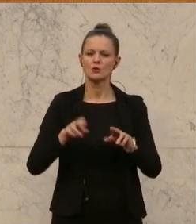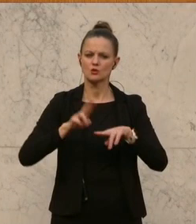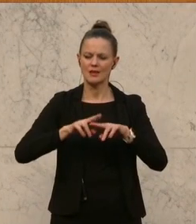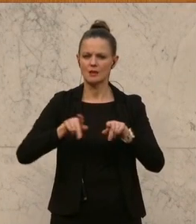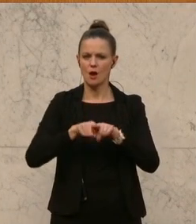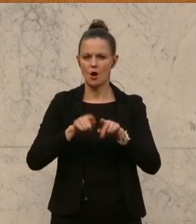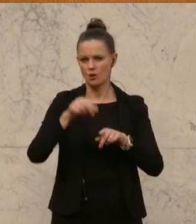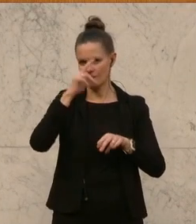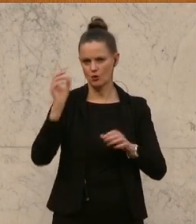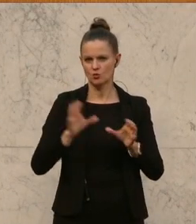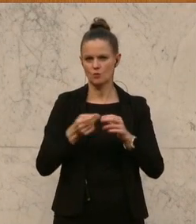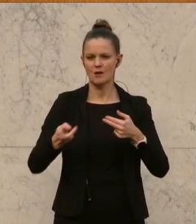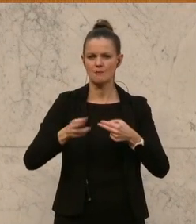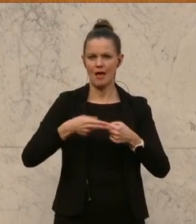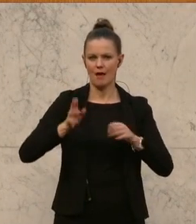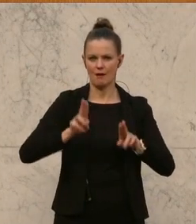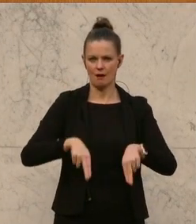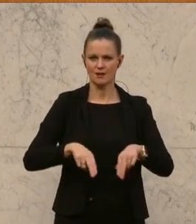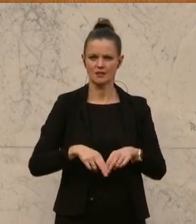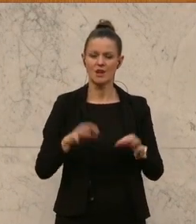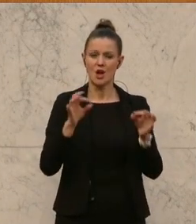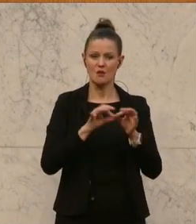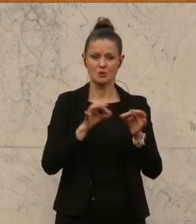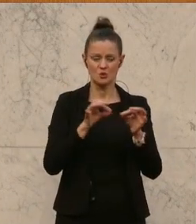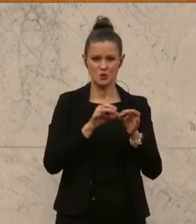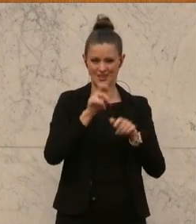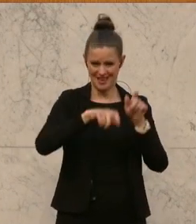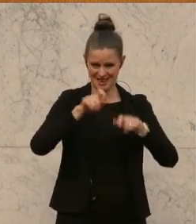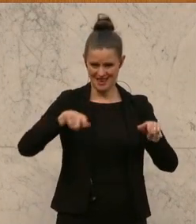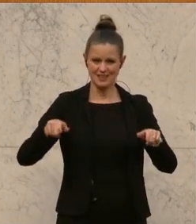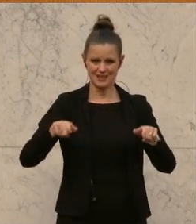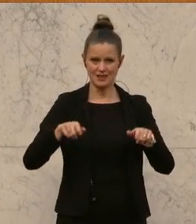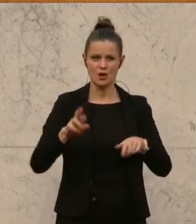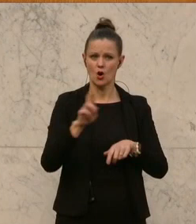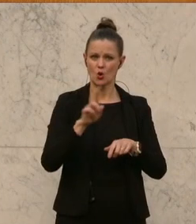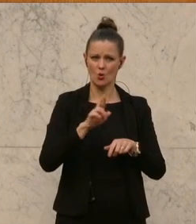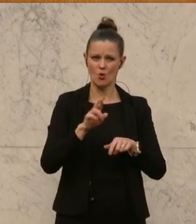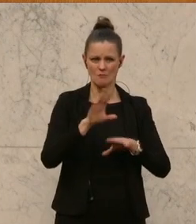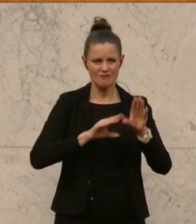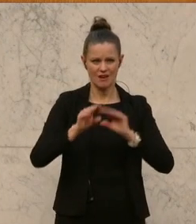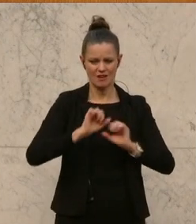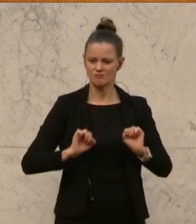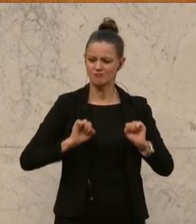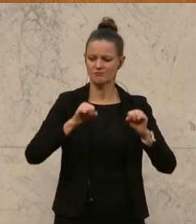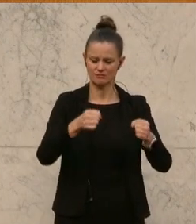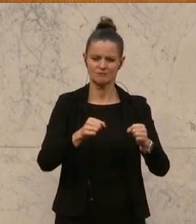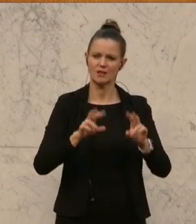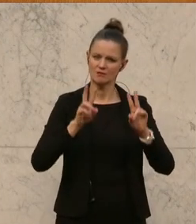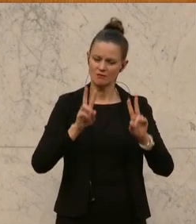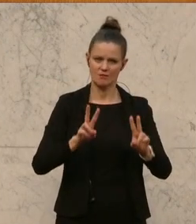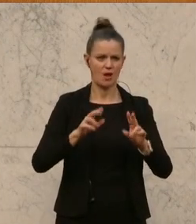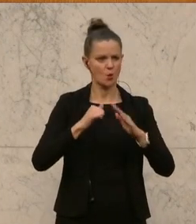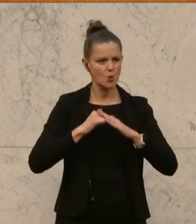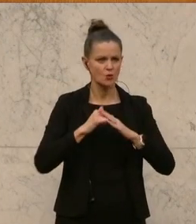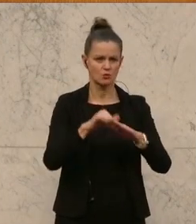zu danken den Funktionärinnen und Funktionären in den Roma-Organisationen, die sich hier sehr stark einsetzen, hier um zu